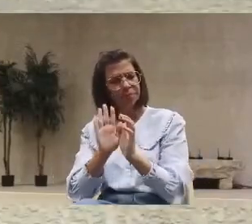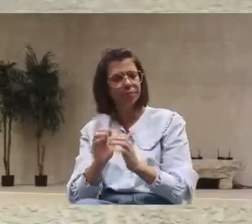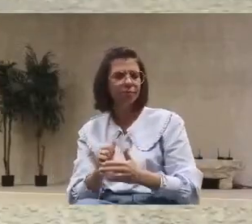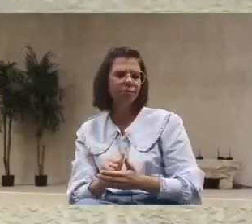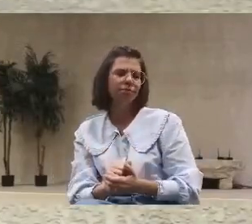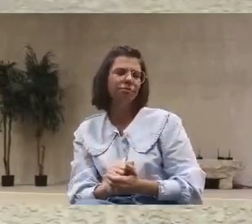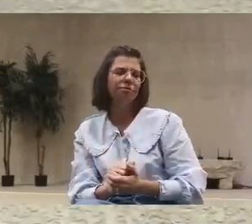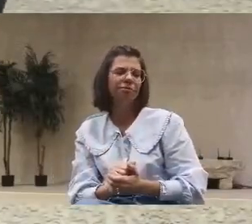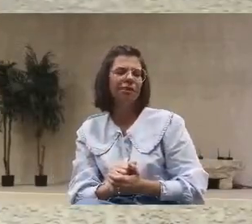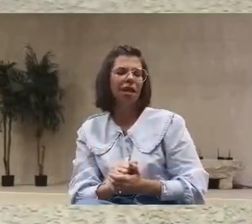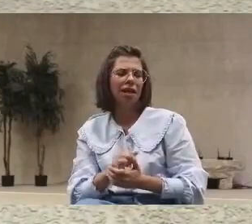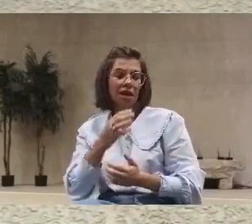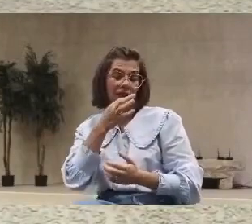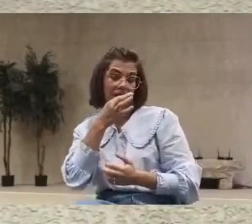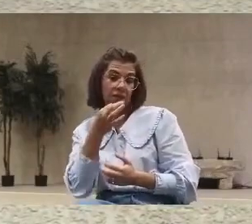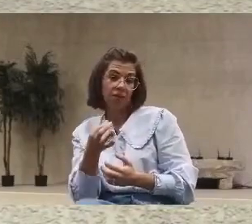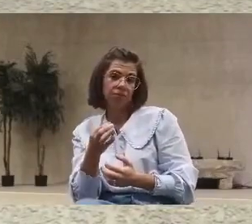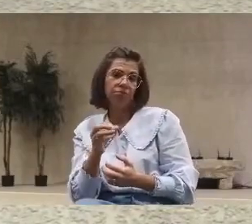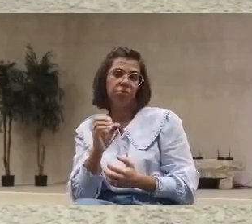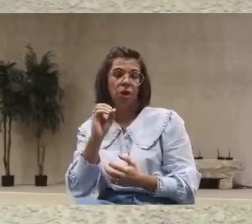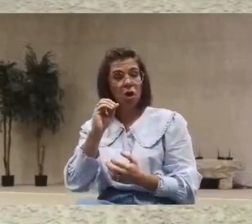tu peux y aller tu peux tirer